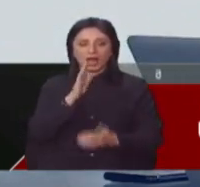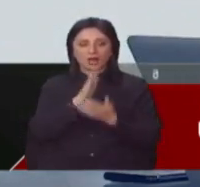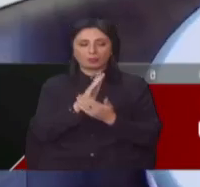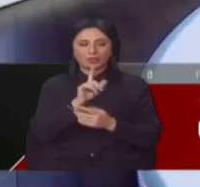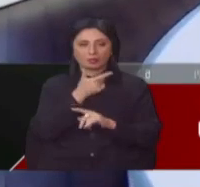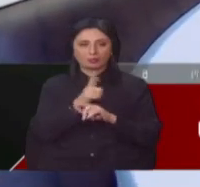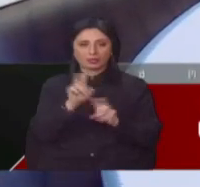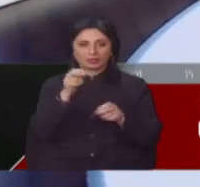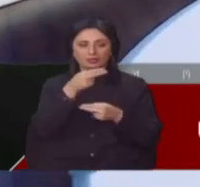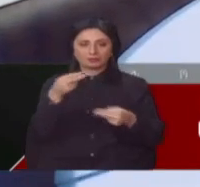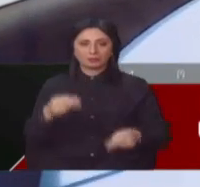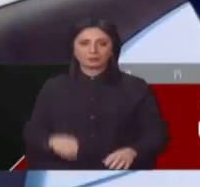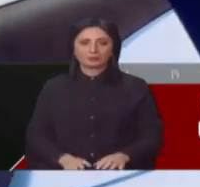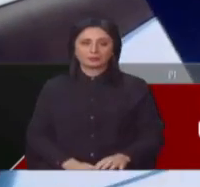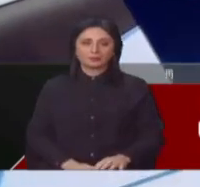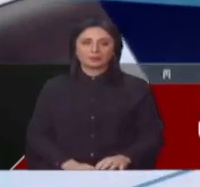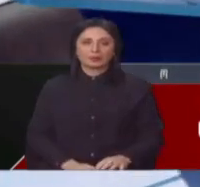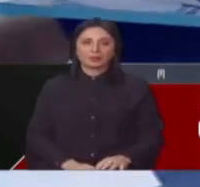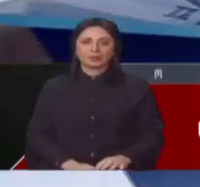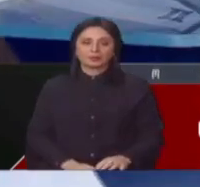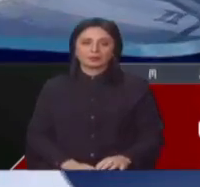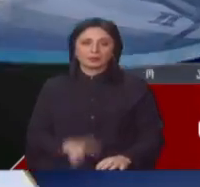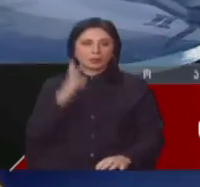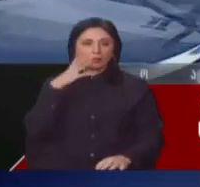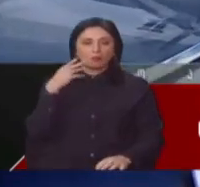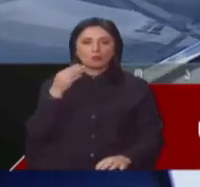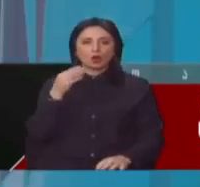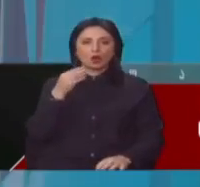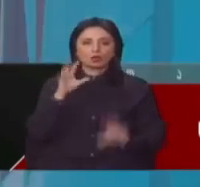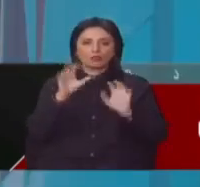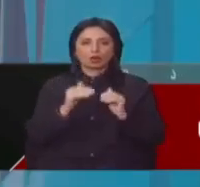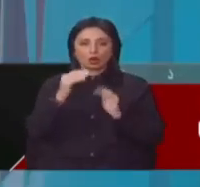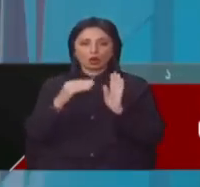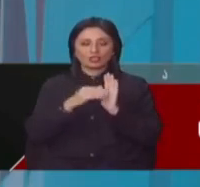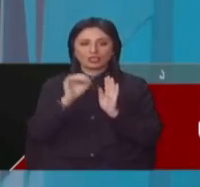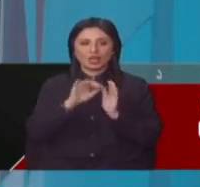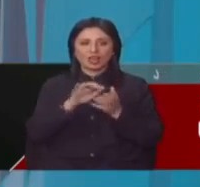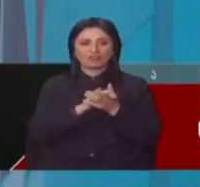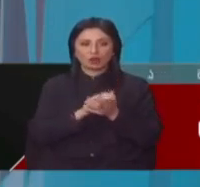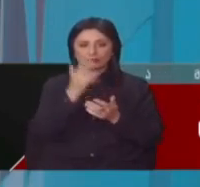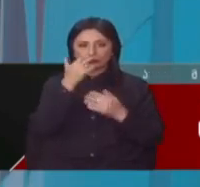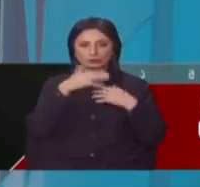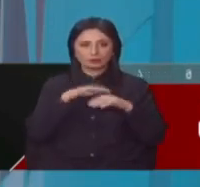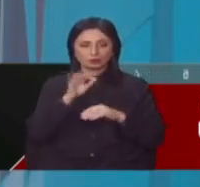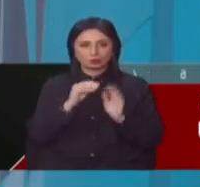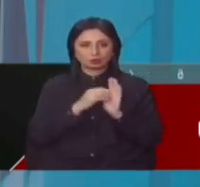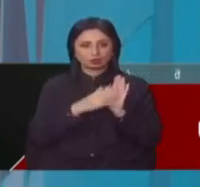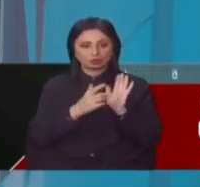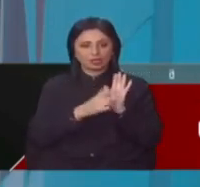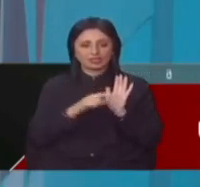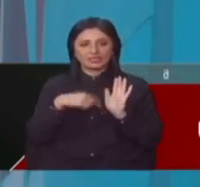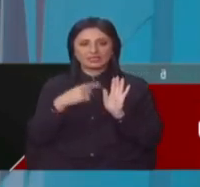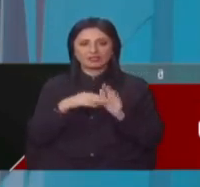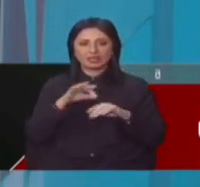თემის დეტალებით პირდაპირ ეთერში. Ლევან გისმენთ. დიახ, ვასილ, მოლდოვის კონსტიტუციაში ევროკავშირში ინტეგრაცია შესახებ ჩანაწერი